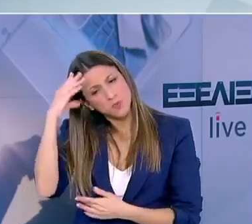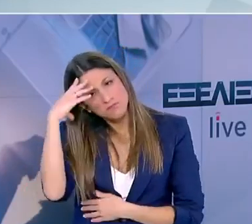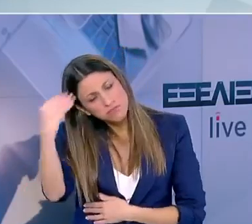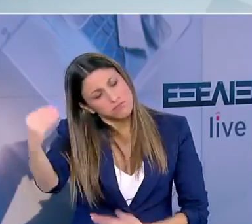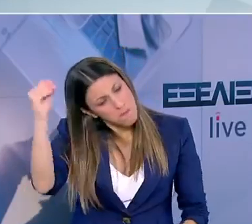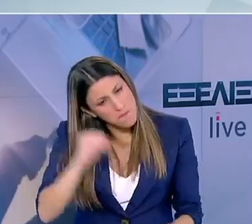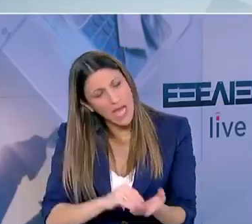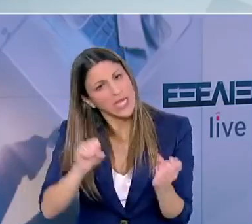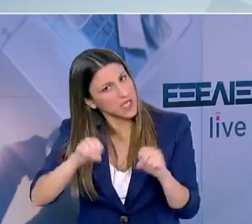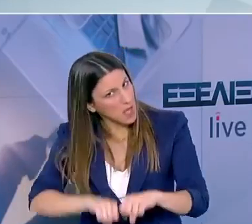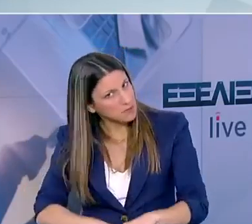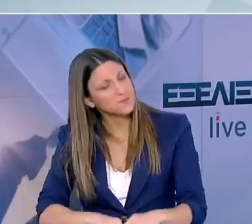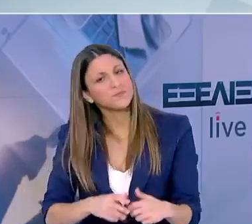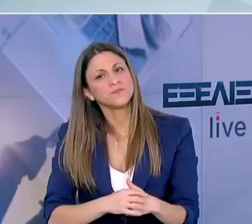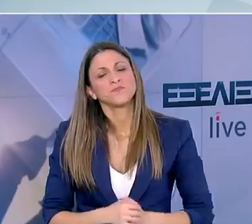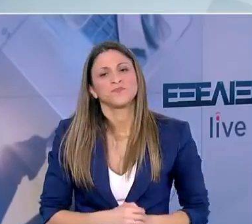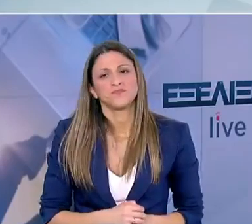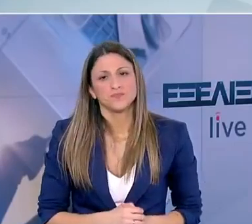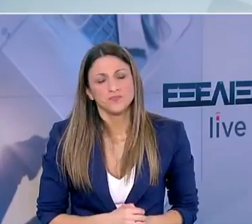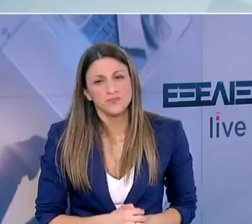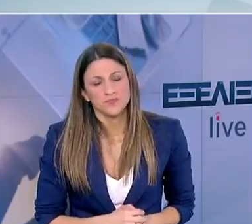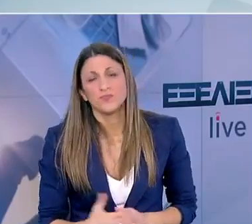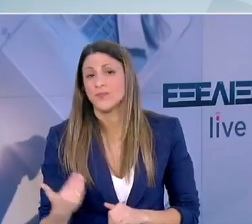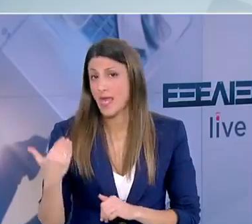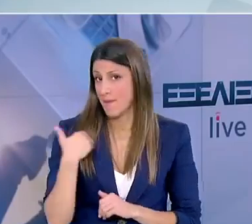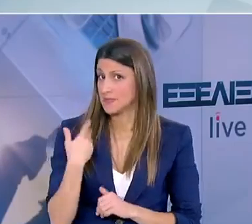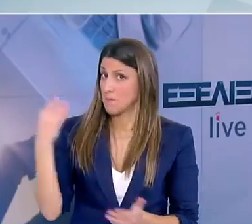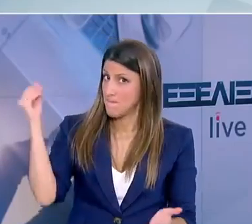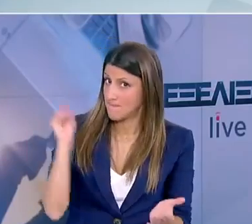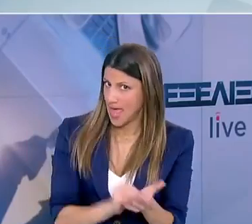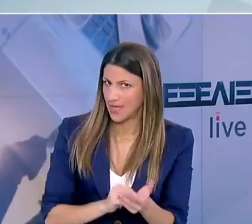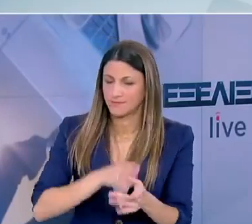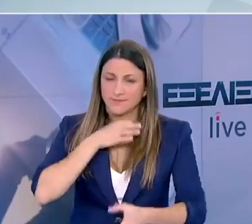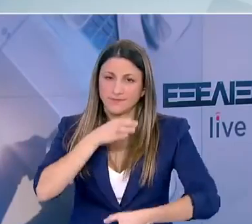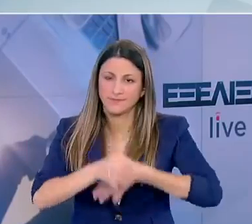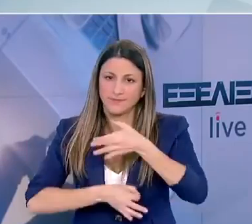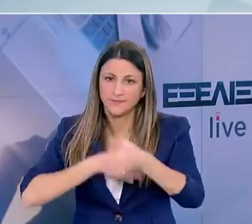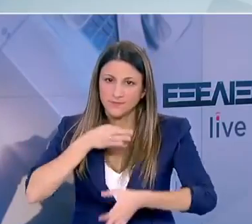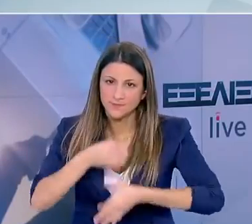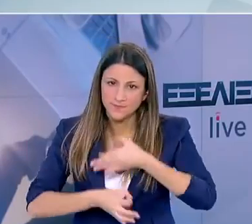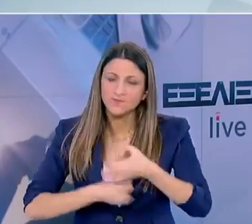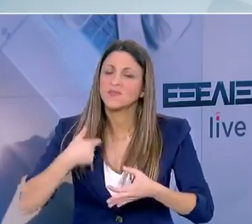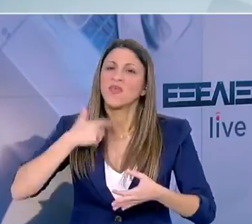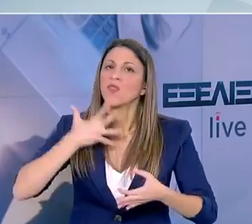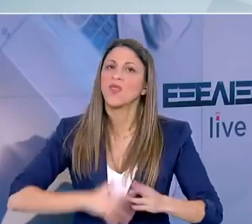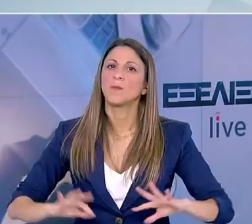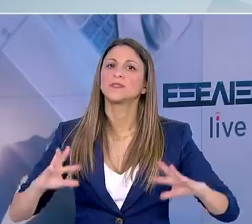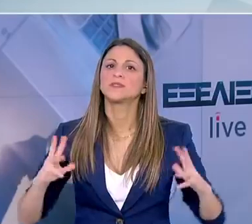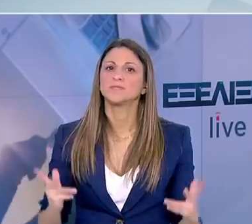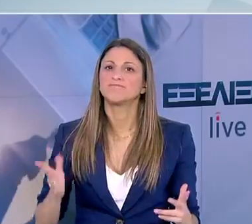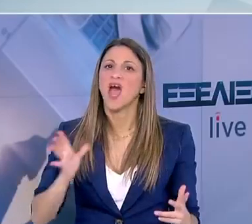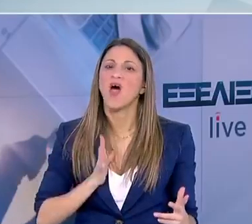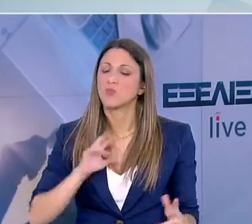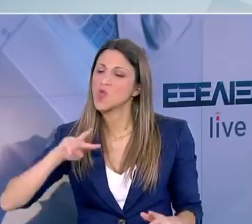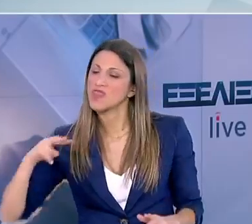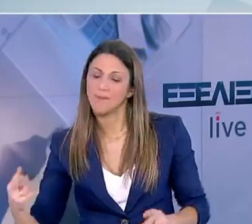αξίζει να το ξαναπούμε και να είμαστε σαφείς. Έχουμε τονίσει ότι μέρημνά μας είναι ο